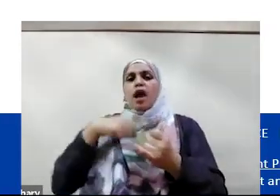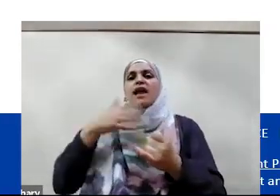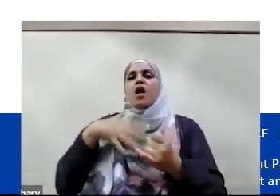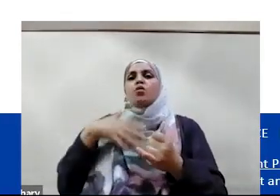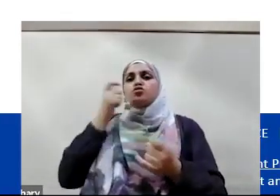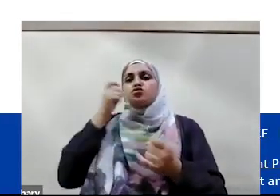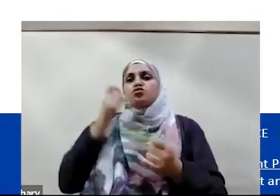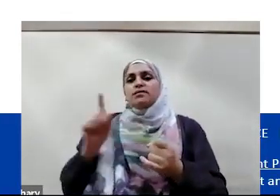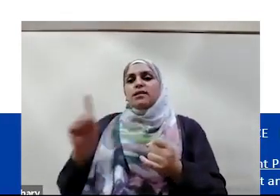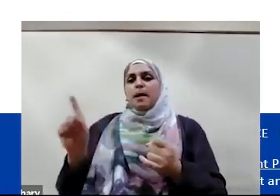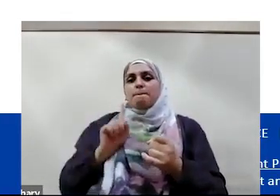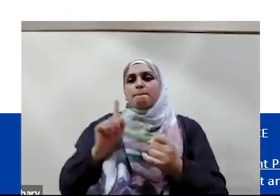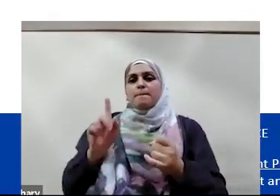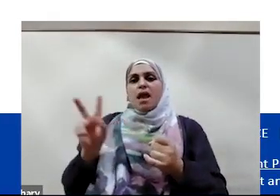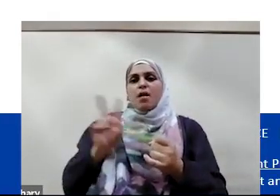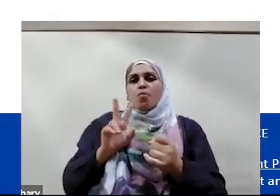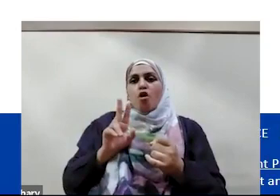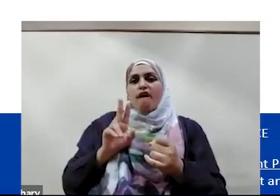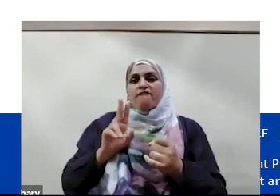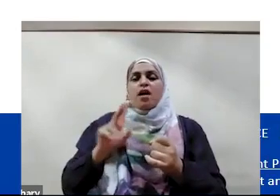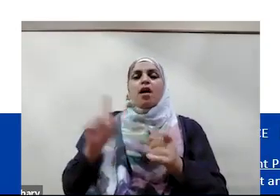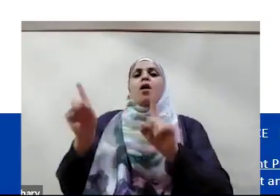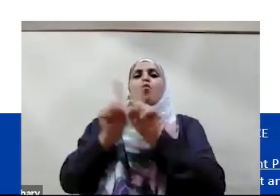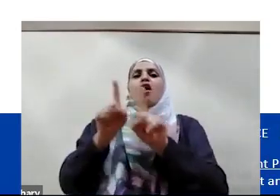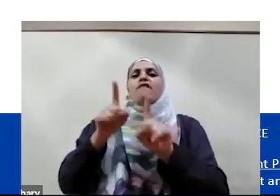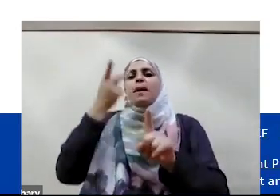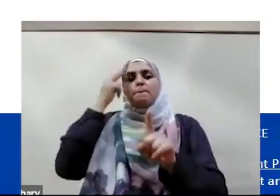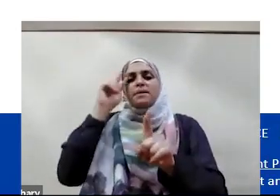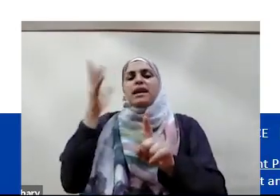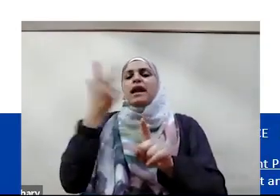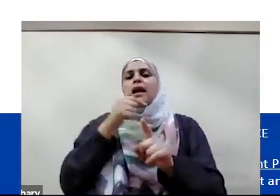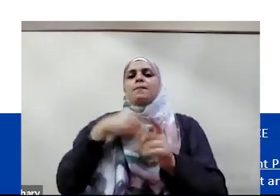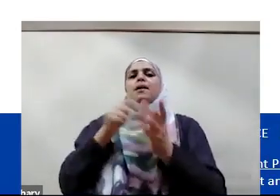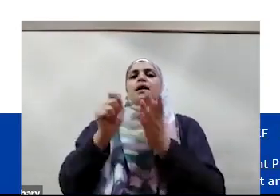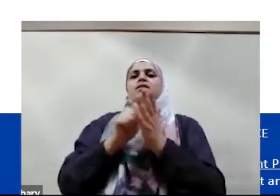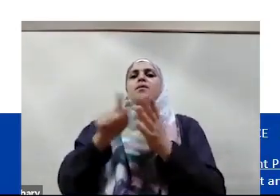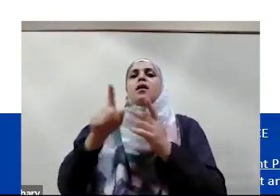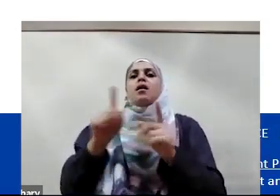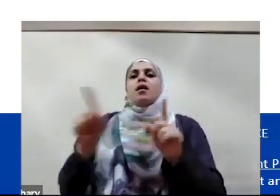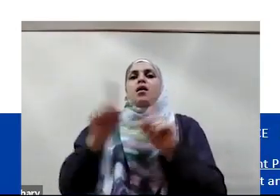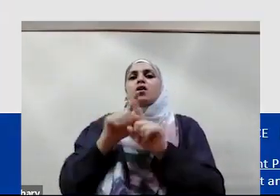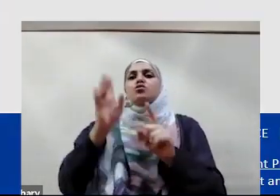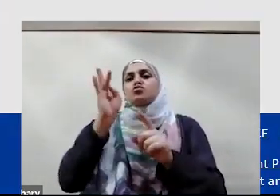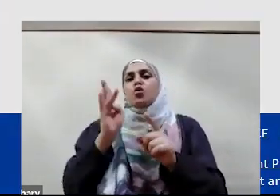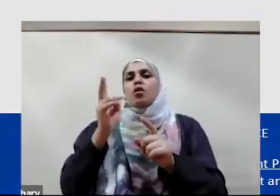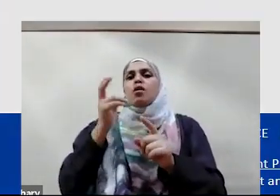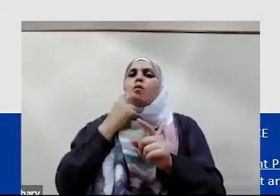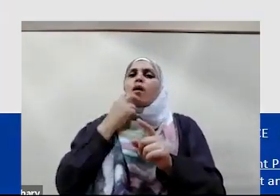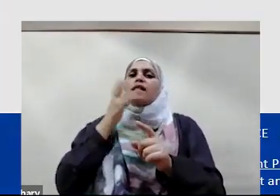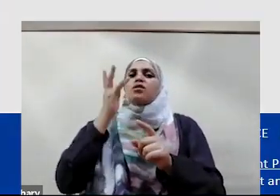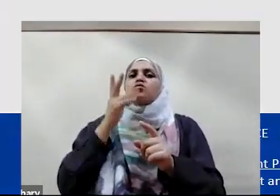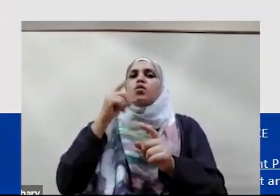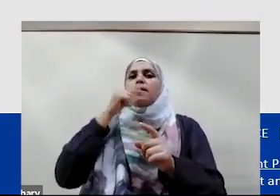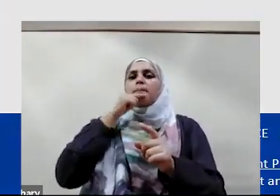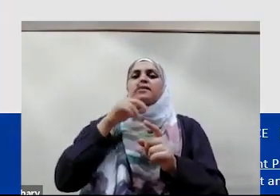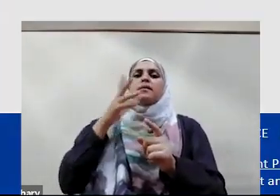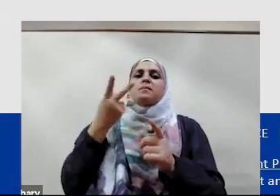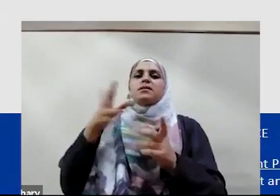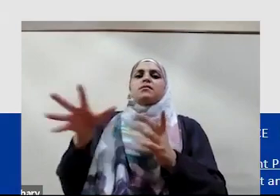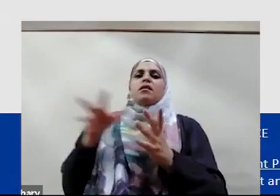على المنحه بكتب انا عندي كام مرافق. المرافق دول اللي هم الزوج والزوجه او الاولاد.